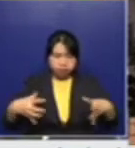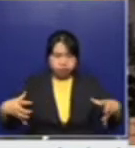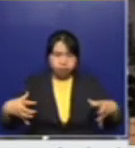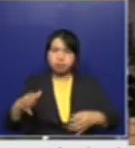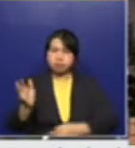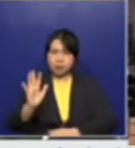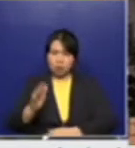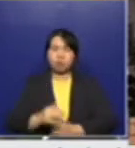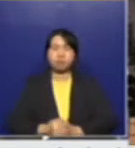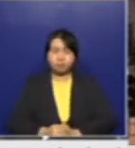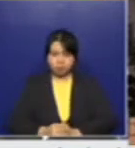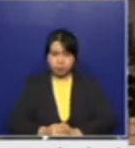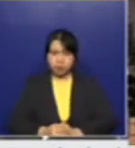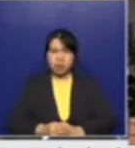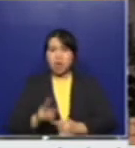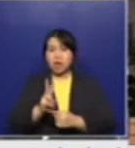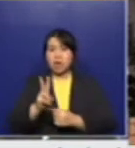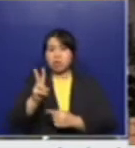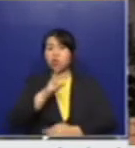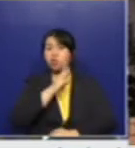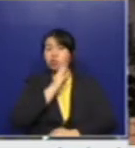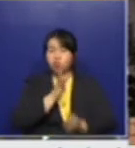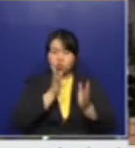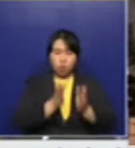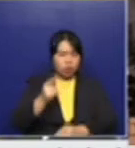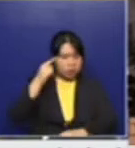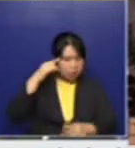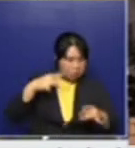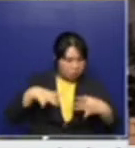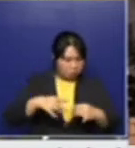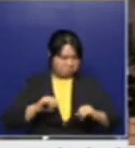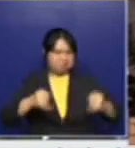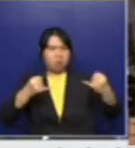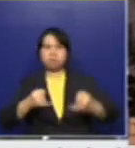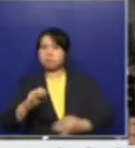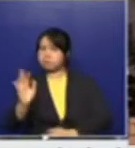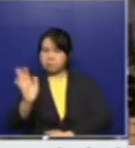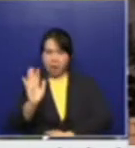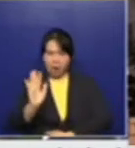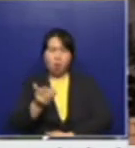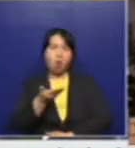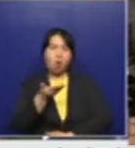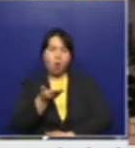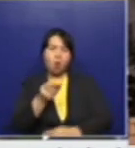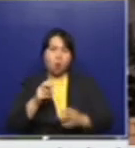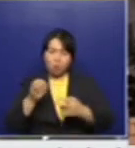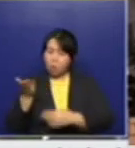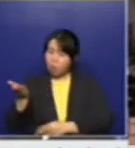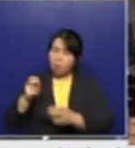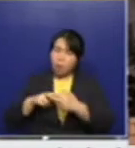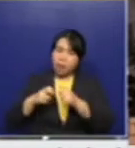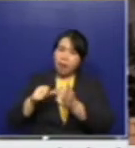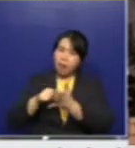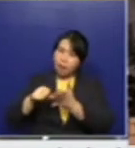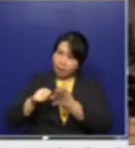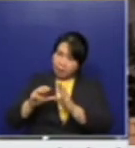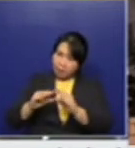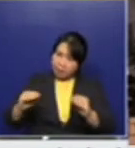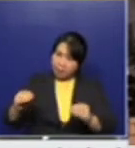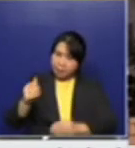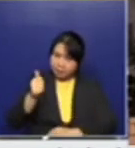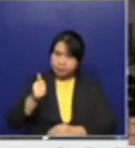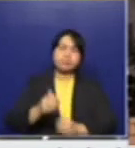2 อย่ามองคนเห็นต่างเป็นศัตรูทางการเมืองและใช้สันติวิธีในการแก้ไขปัญหาและข้อที่2